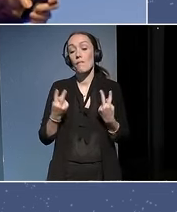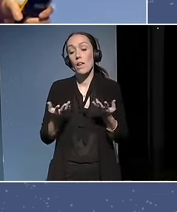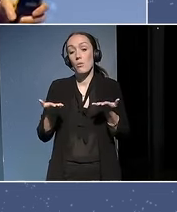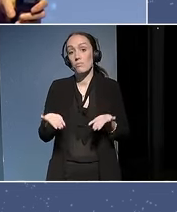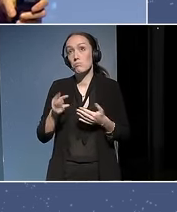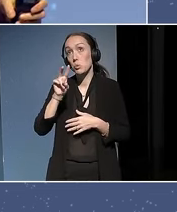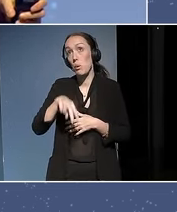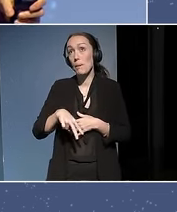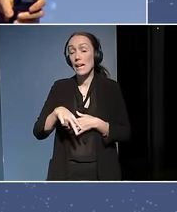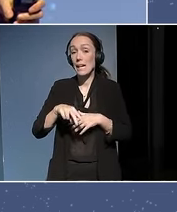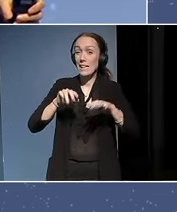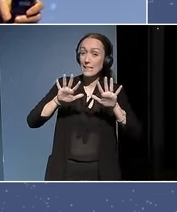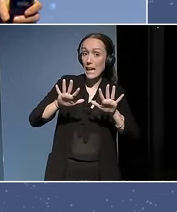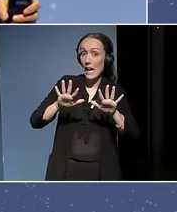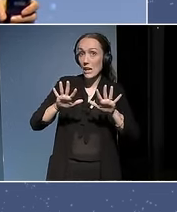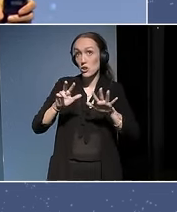nel